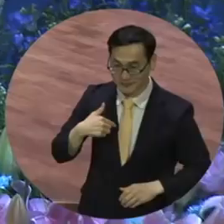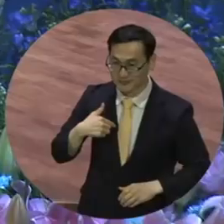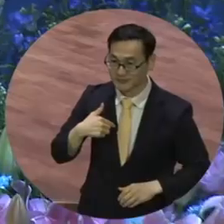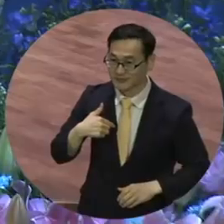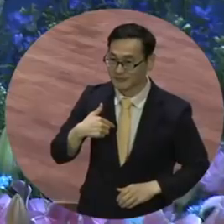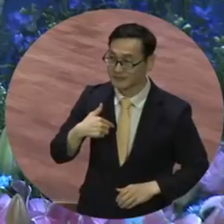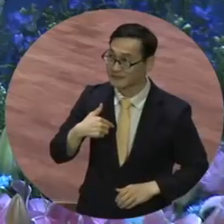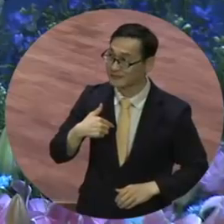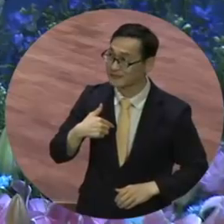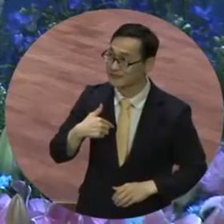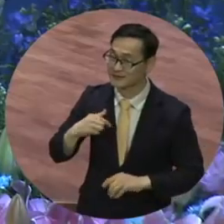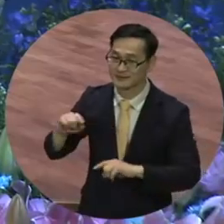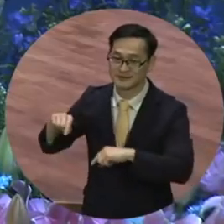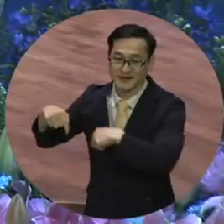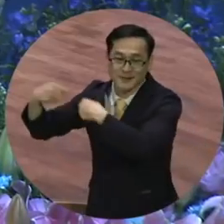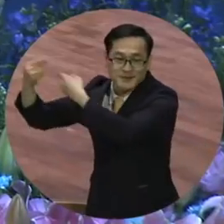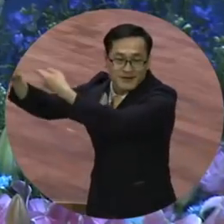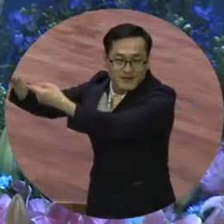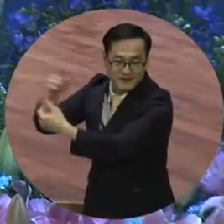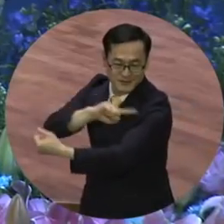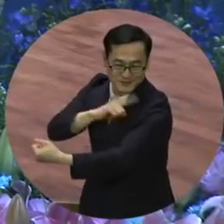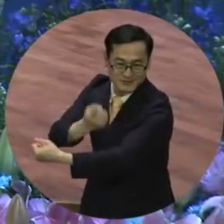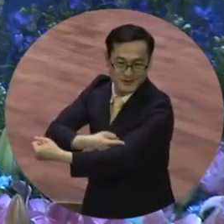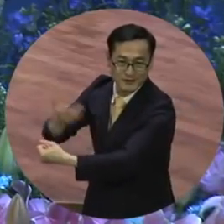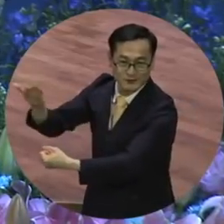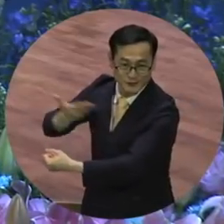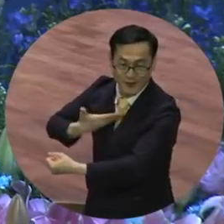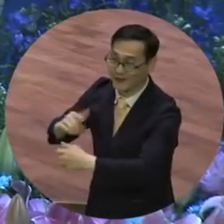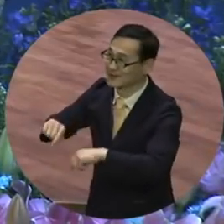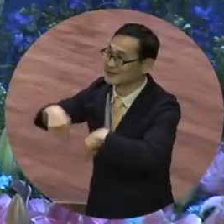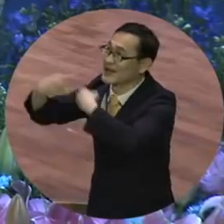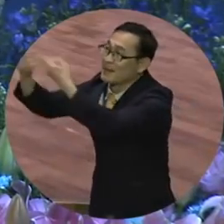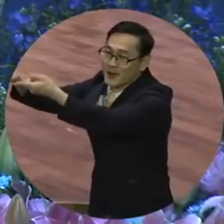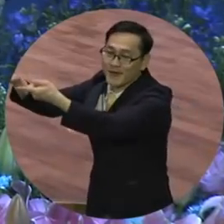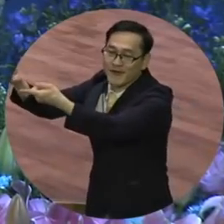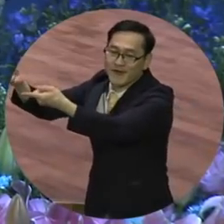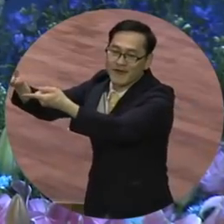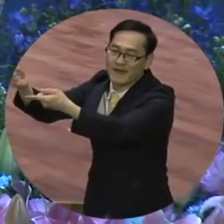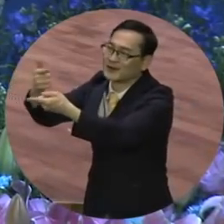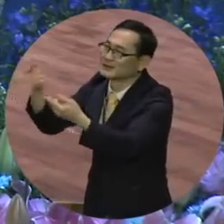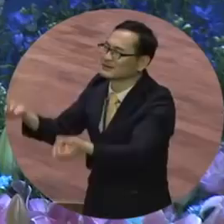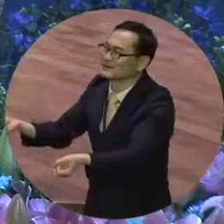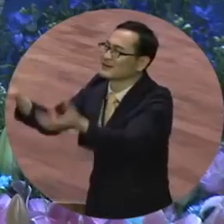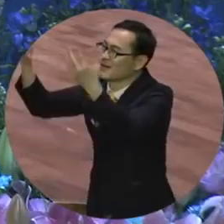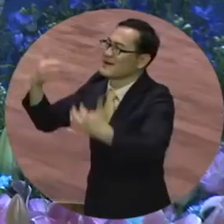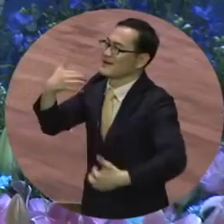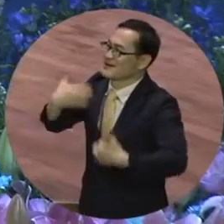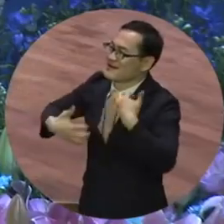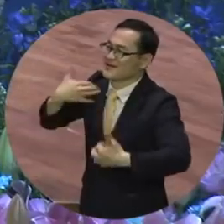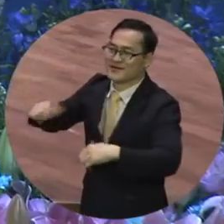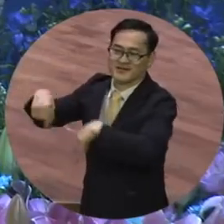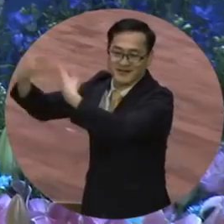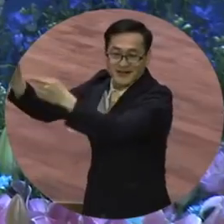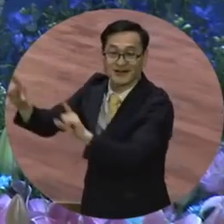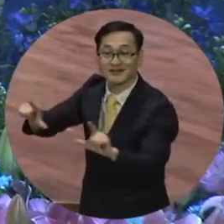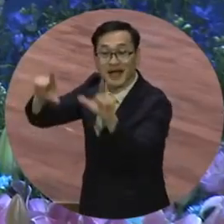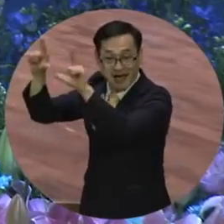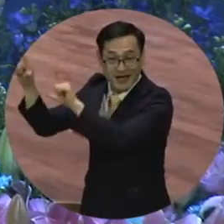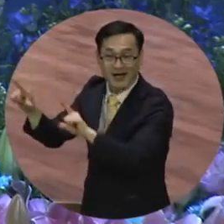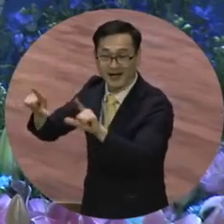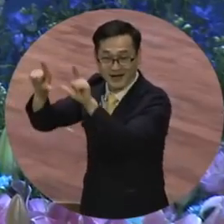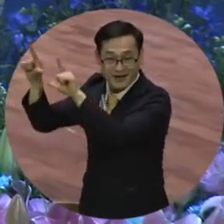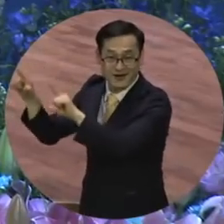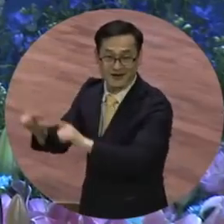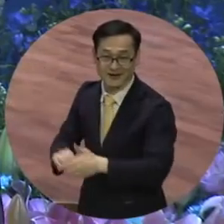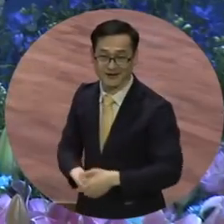우리가 평생을 주님을 찬양하며 살 것인데 우리 여러분의 구원받은 이 인생 스케줄이 다 나와